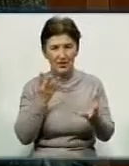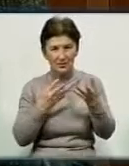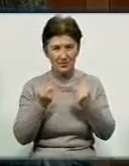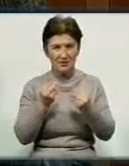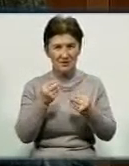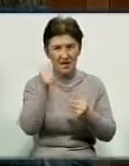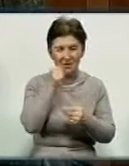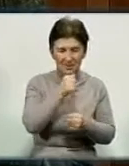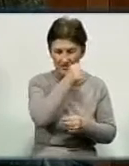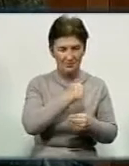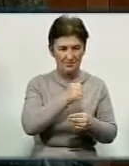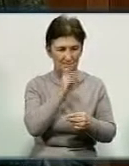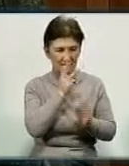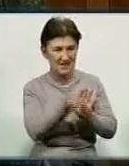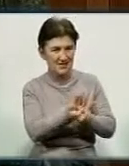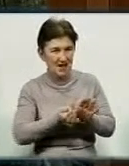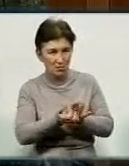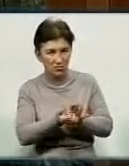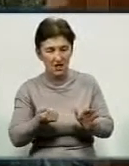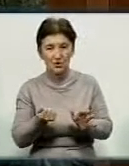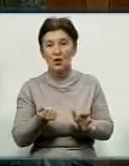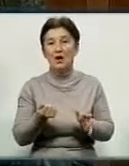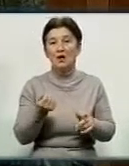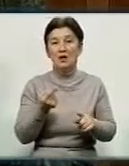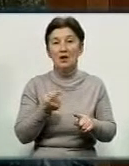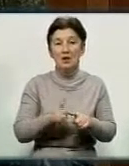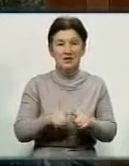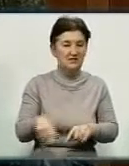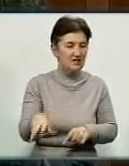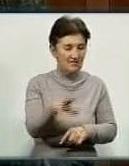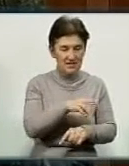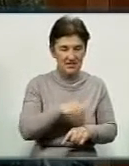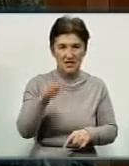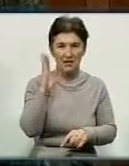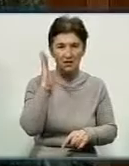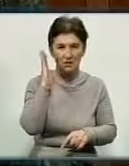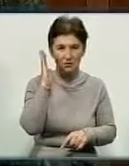і тіньової зайнятості. Якщо будуть всі ці чинники